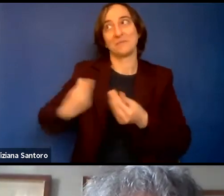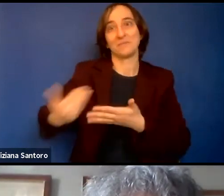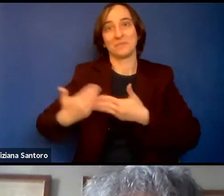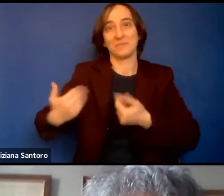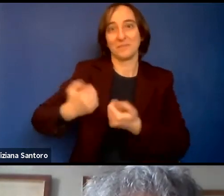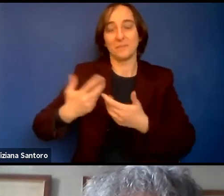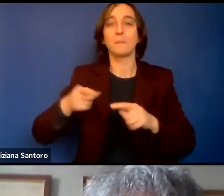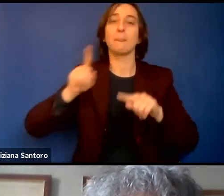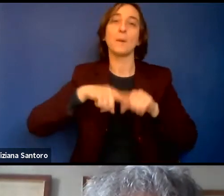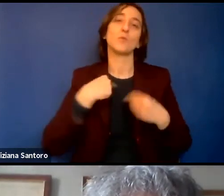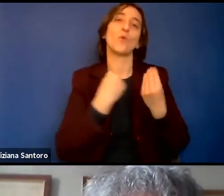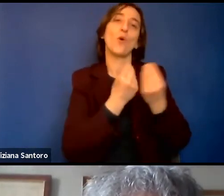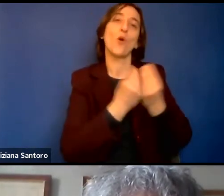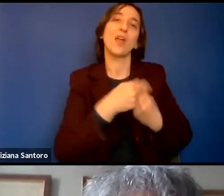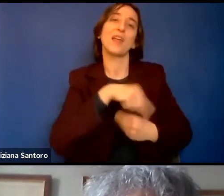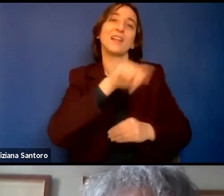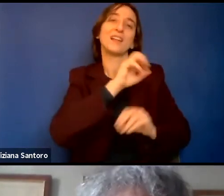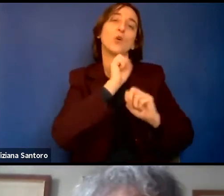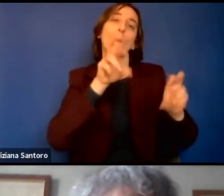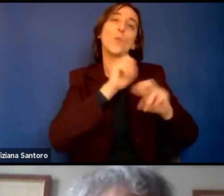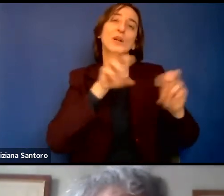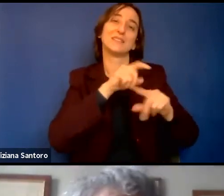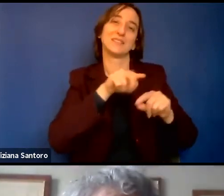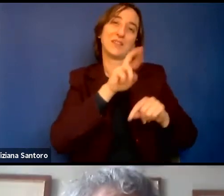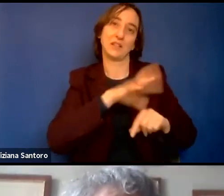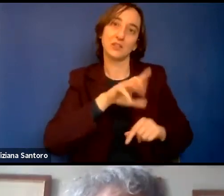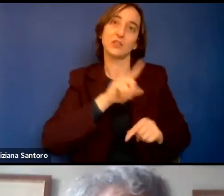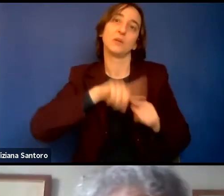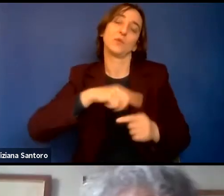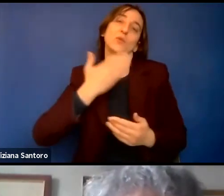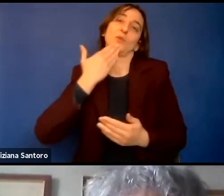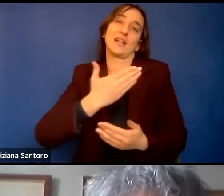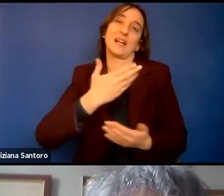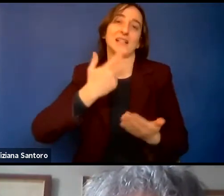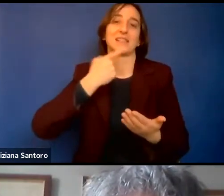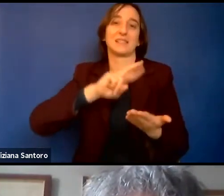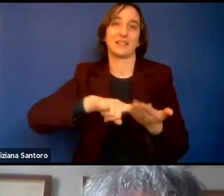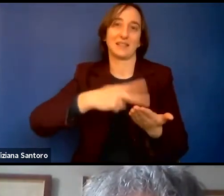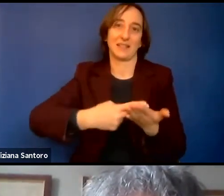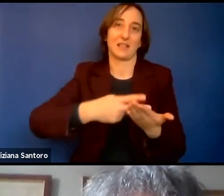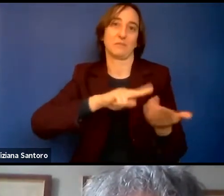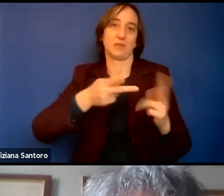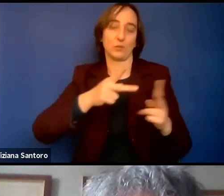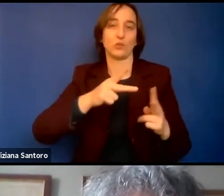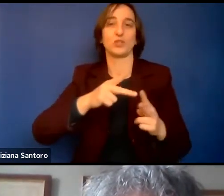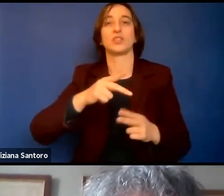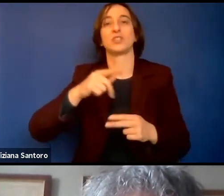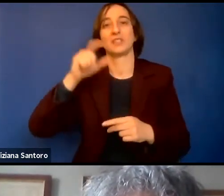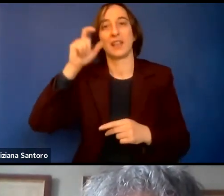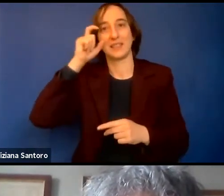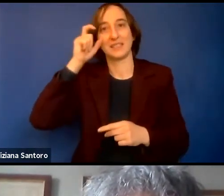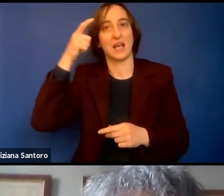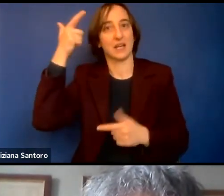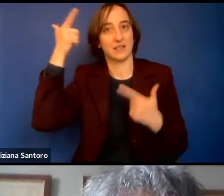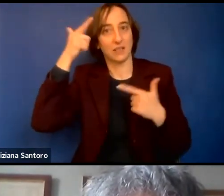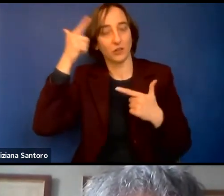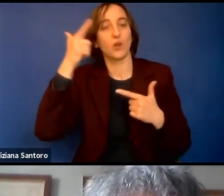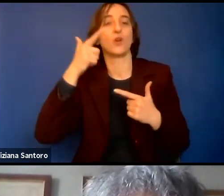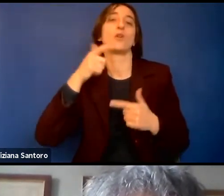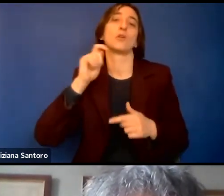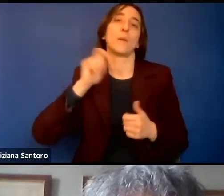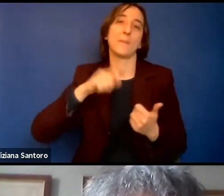della comunicazione della regione e le interpreti e traduttrici Tiziana Santoro, Mara Martelli,